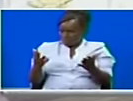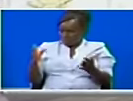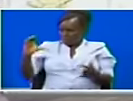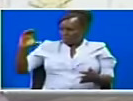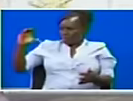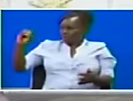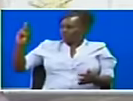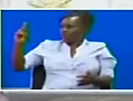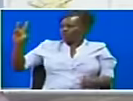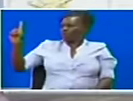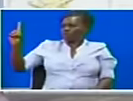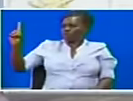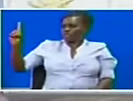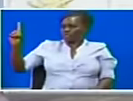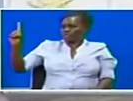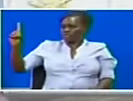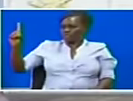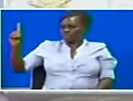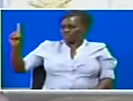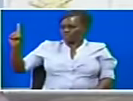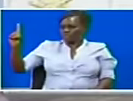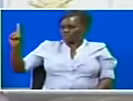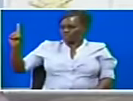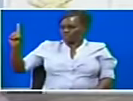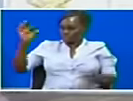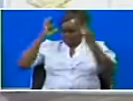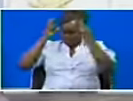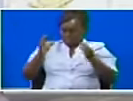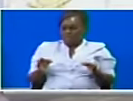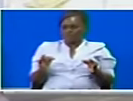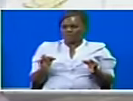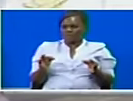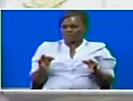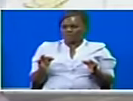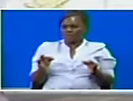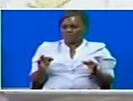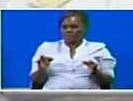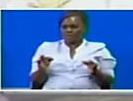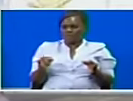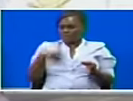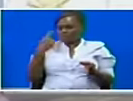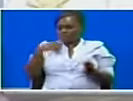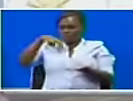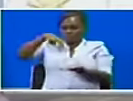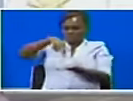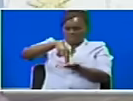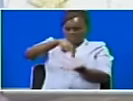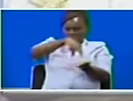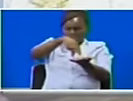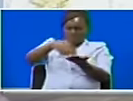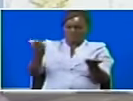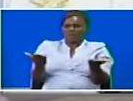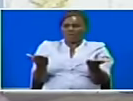CORD na muungano wa Jubilee walikubaliana itakuwaje, kwa nani atakuwa rais, nani atakuwa mgombea mwenza,